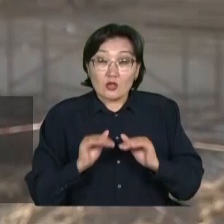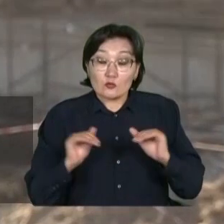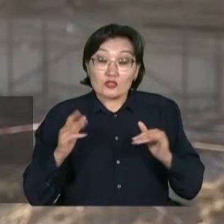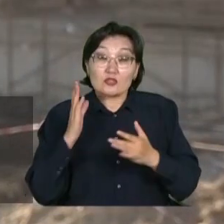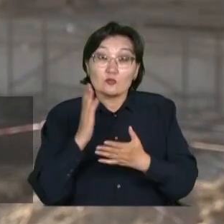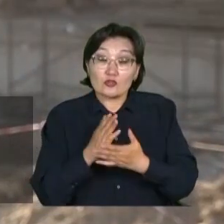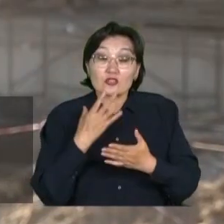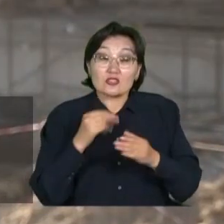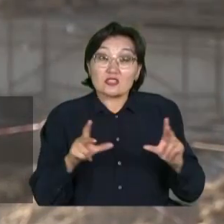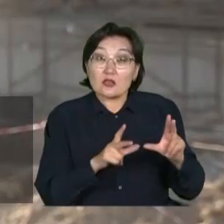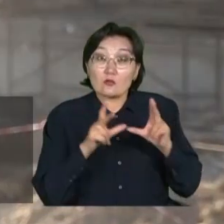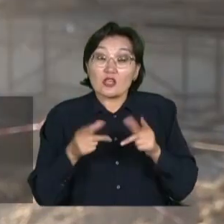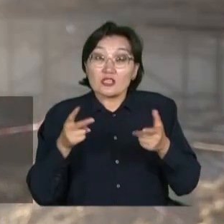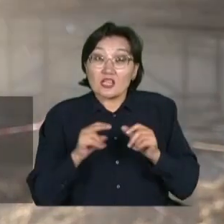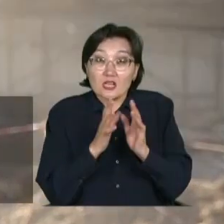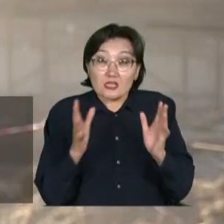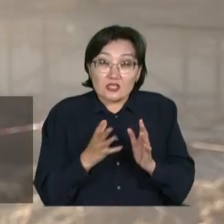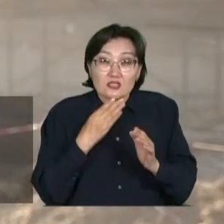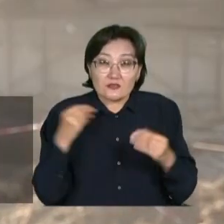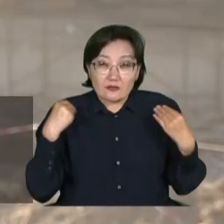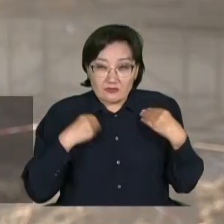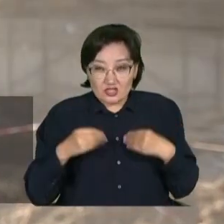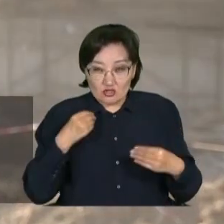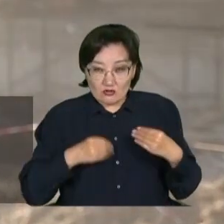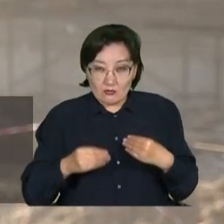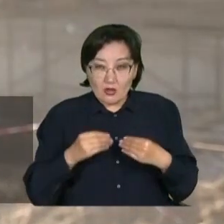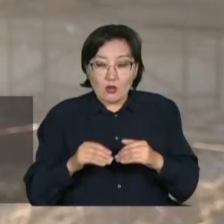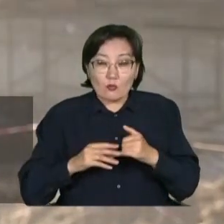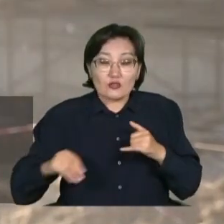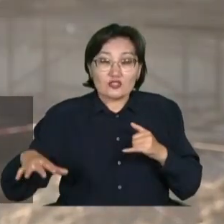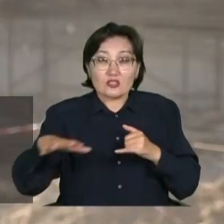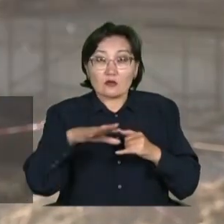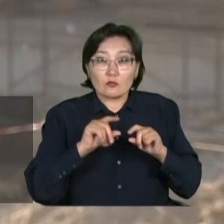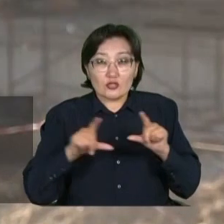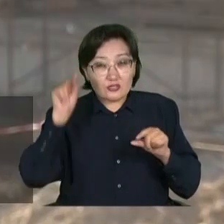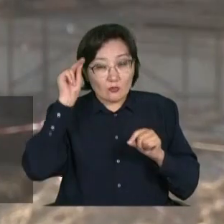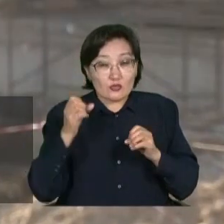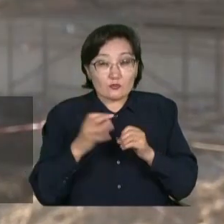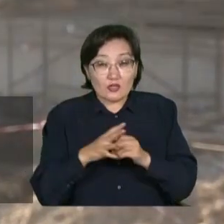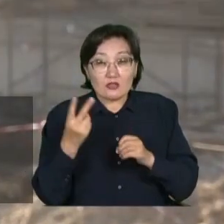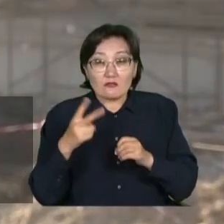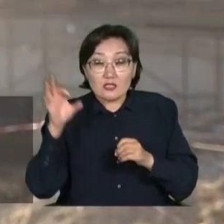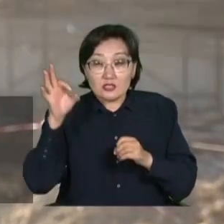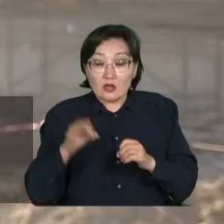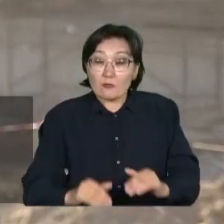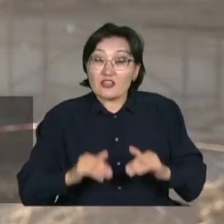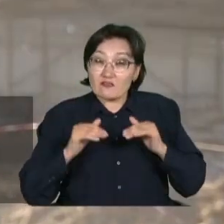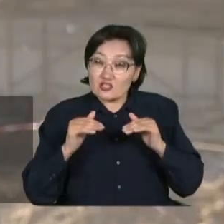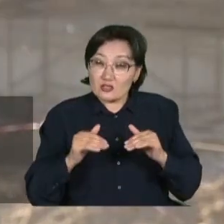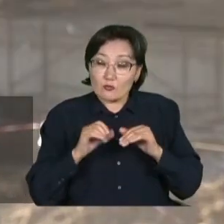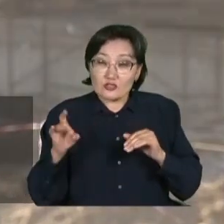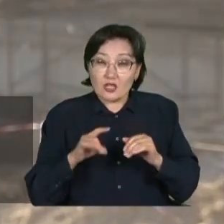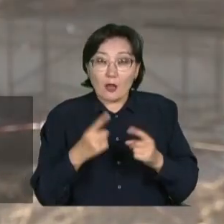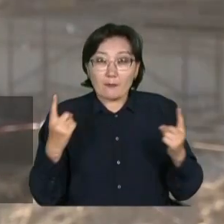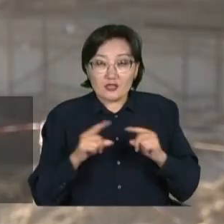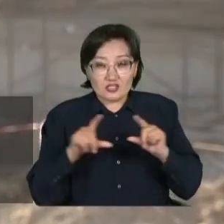собственные шкафчики для хранения собственных вещей. Площадь комфортных школ на 15-20% превышает размер